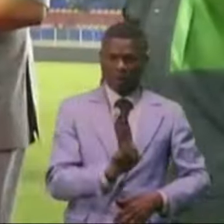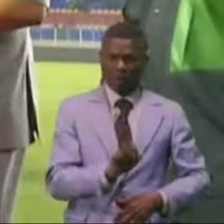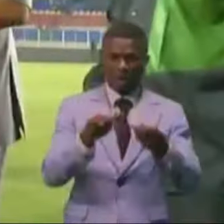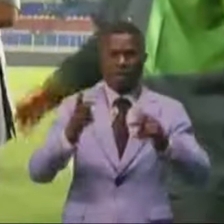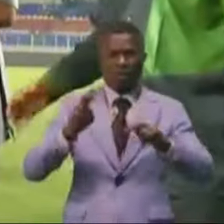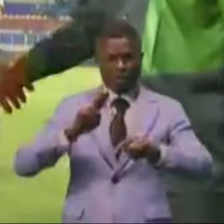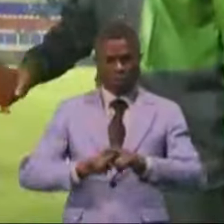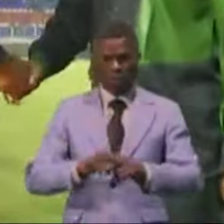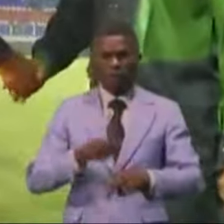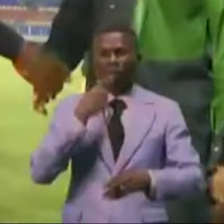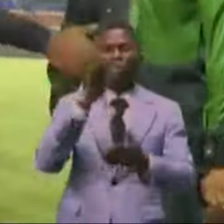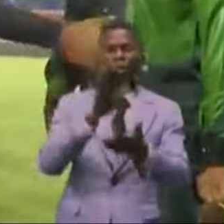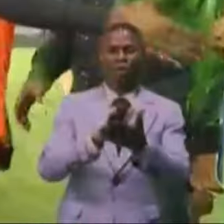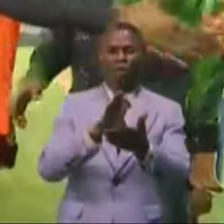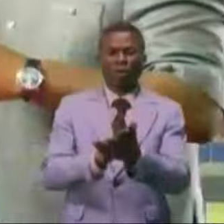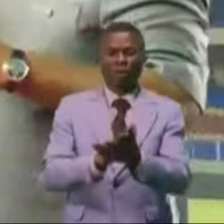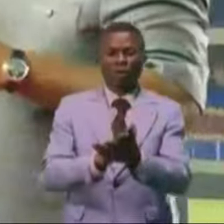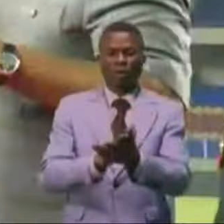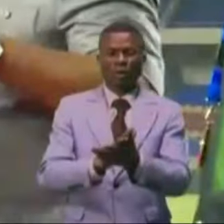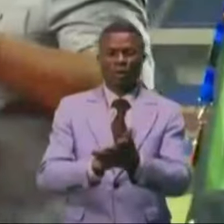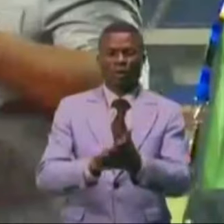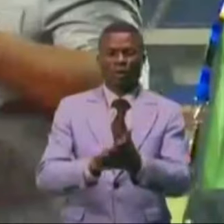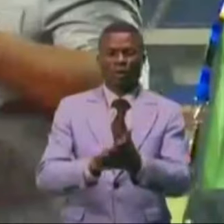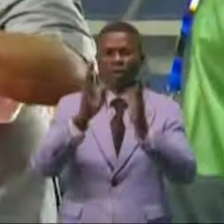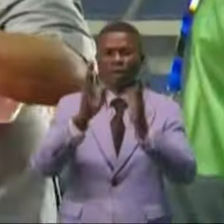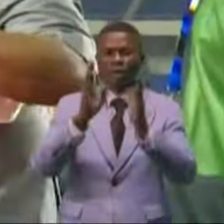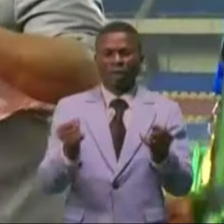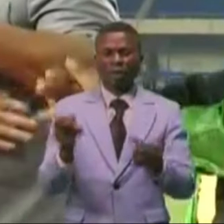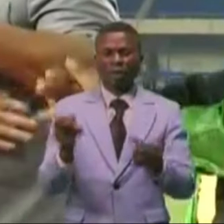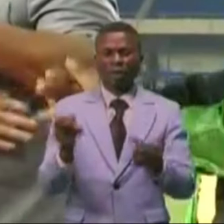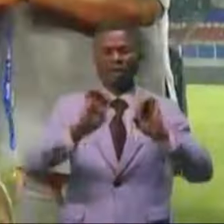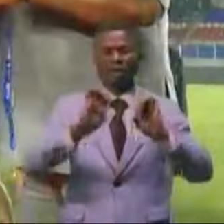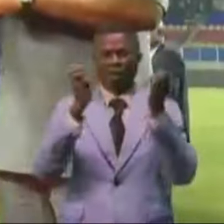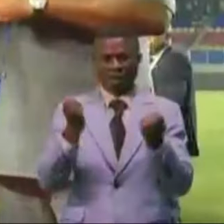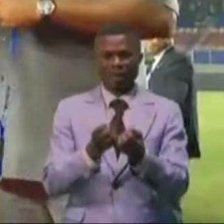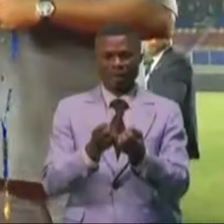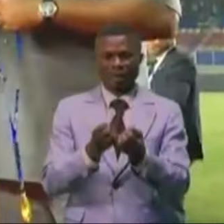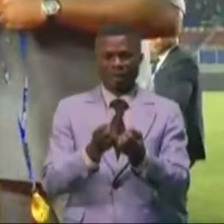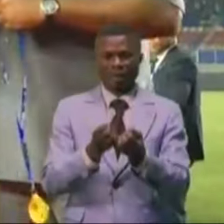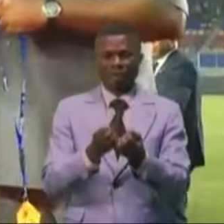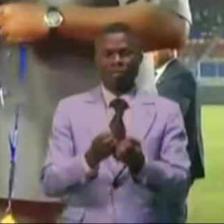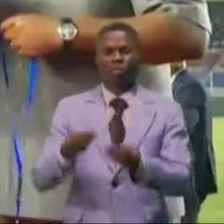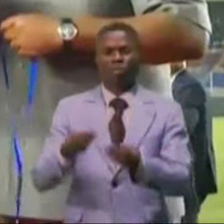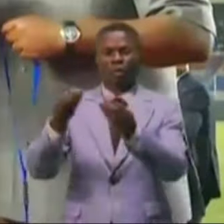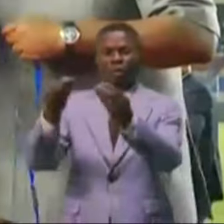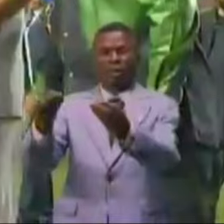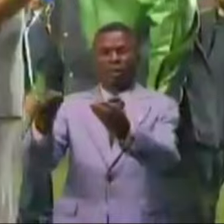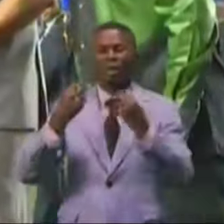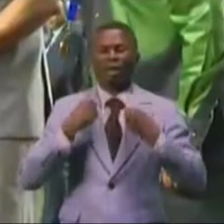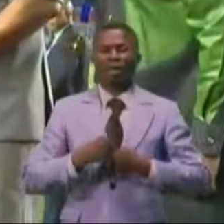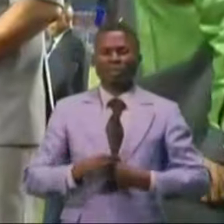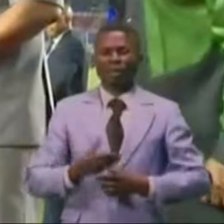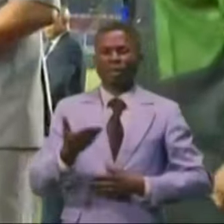va féliciter de vive voix les joueurs de deux équipes à qui il remet des médailles.